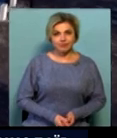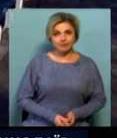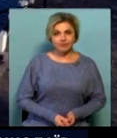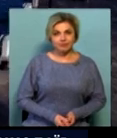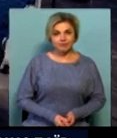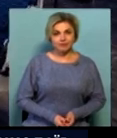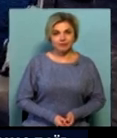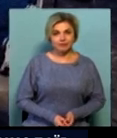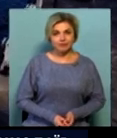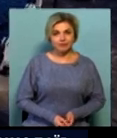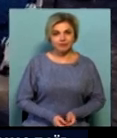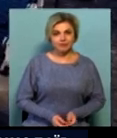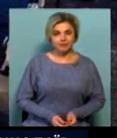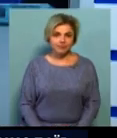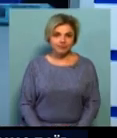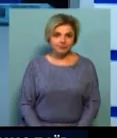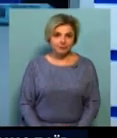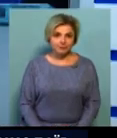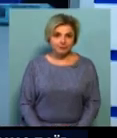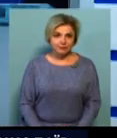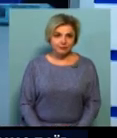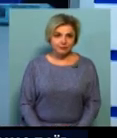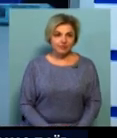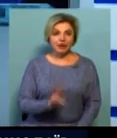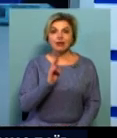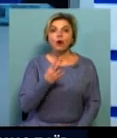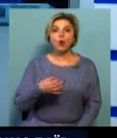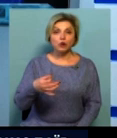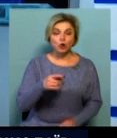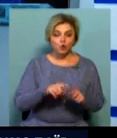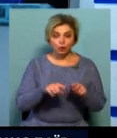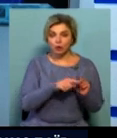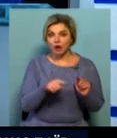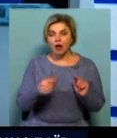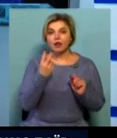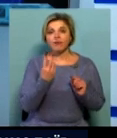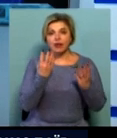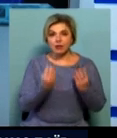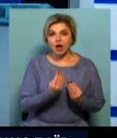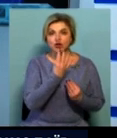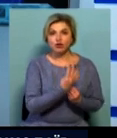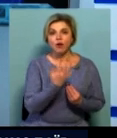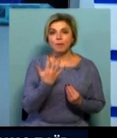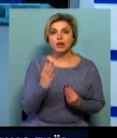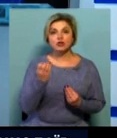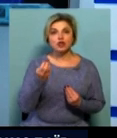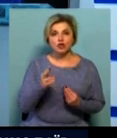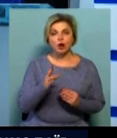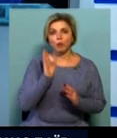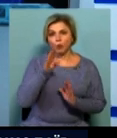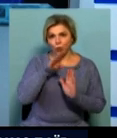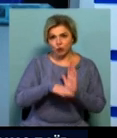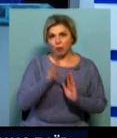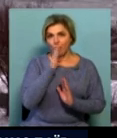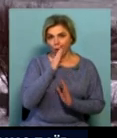новини Миколаївщини. На Миколаївщині в найближчі два дні, 4 та 5 січня, очікується погіршення погодних